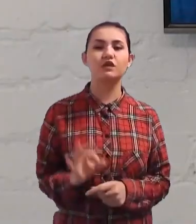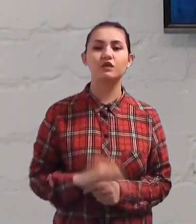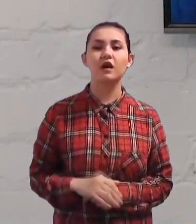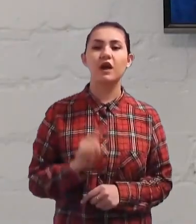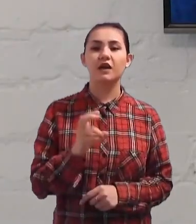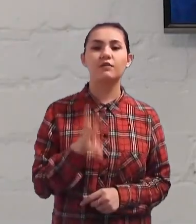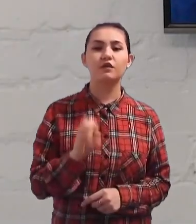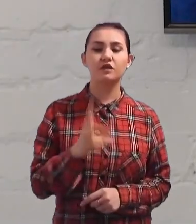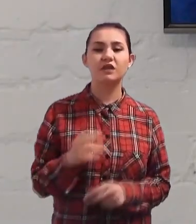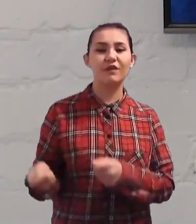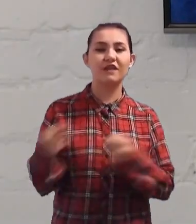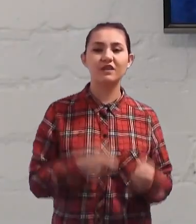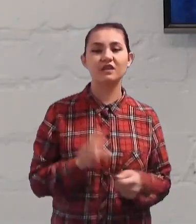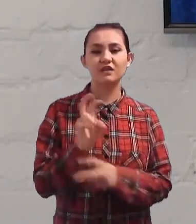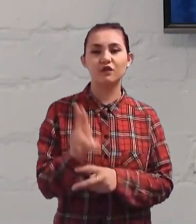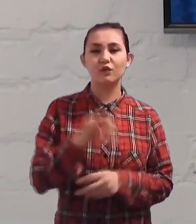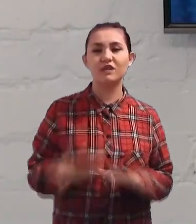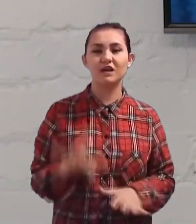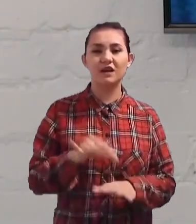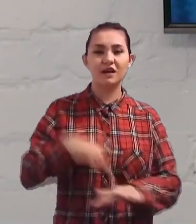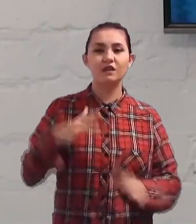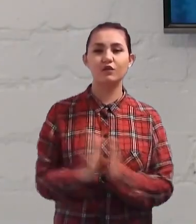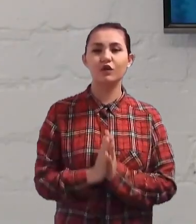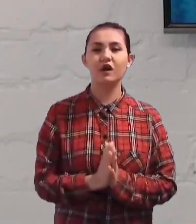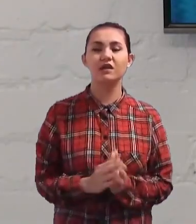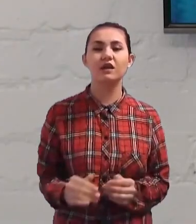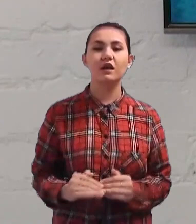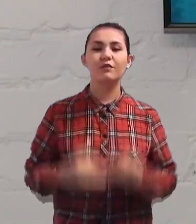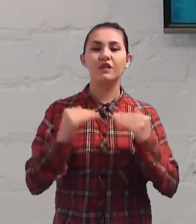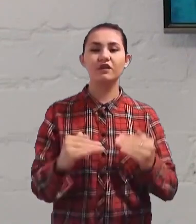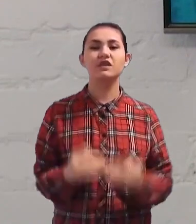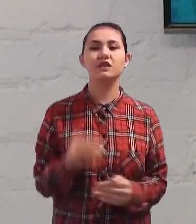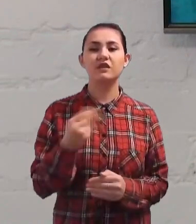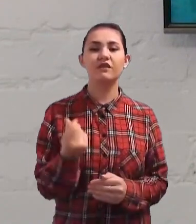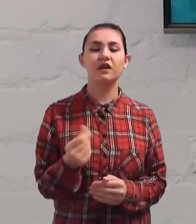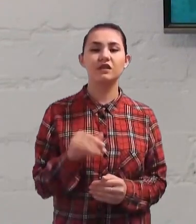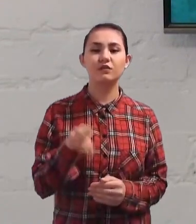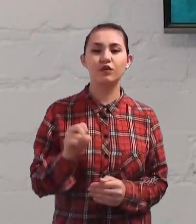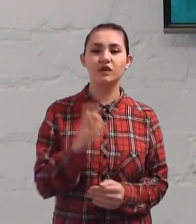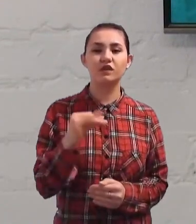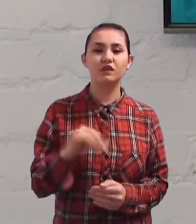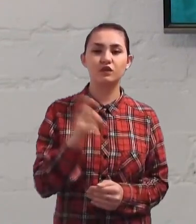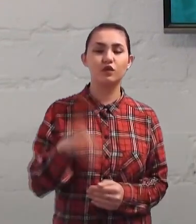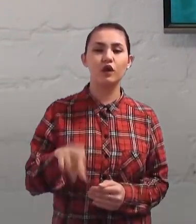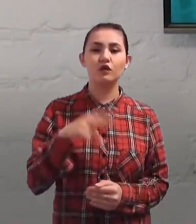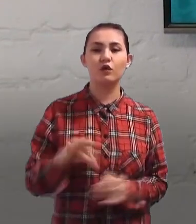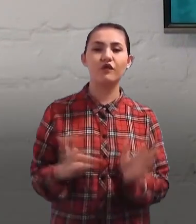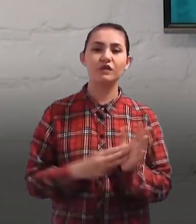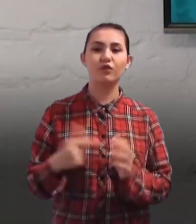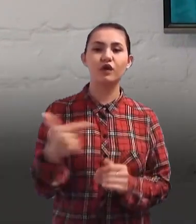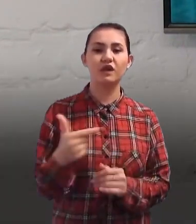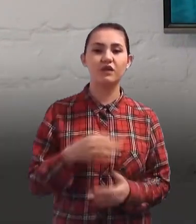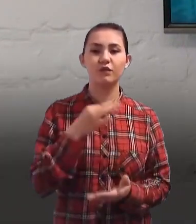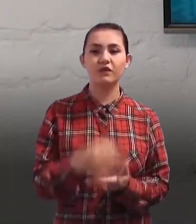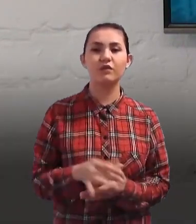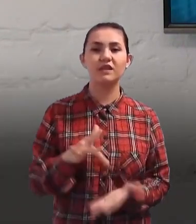Краматорські перевізники звернулись до міської ради з проханням підвищити вартість проїзду до 8 гривень. Про це повідомляє